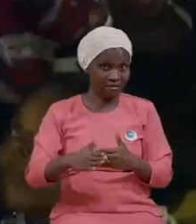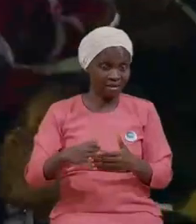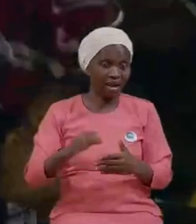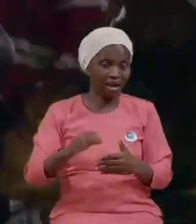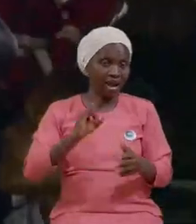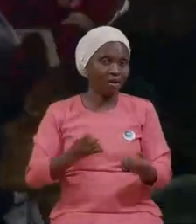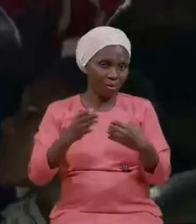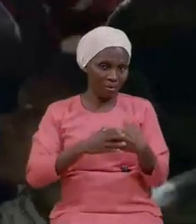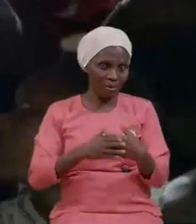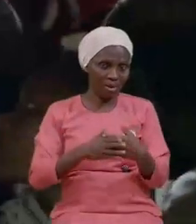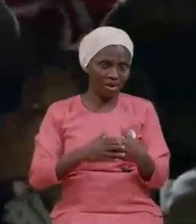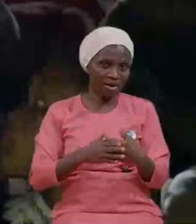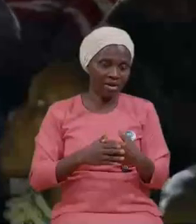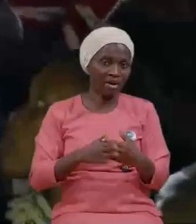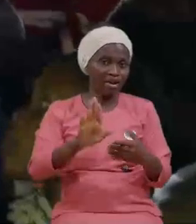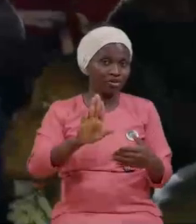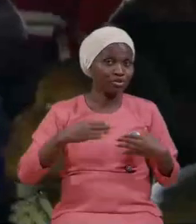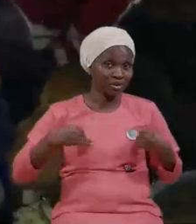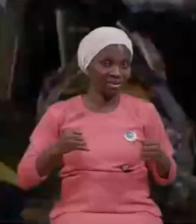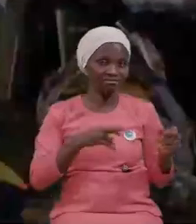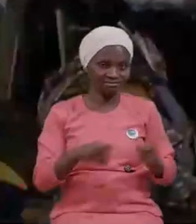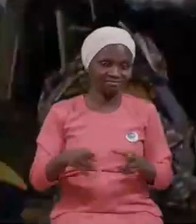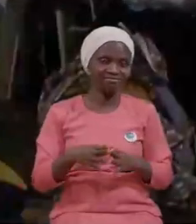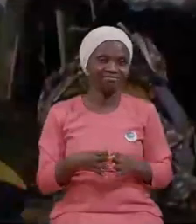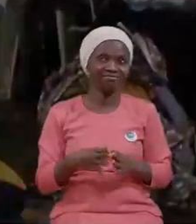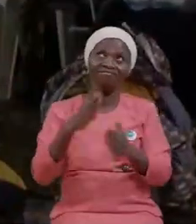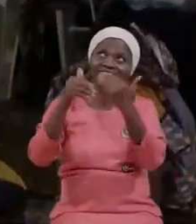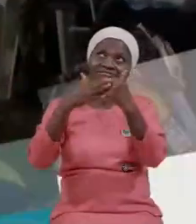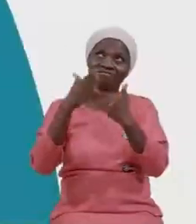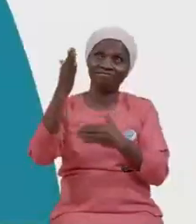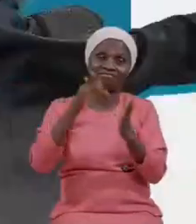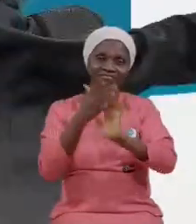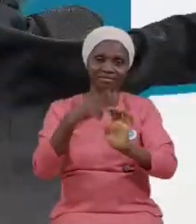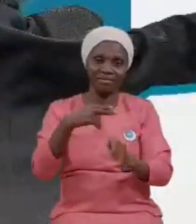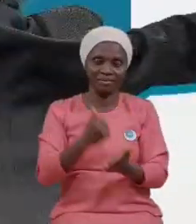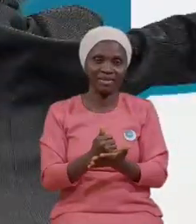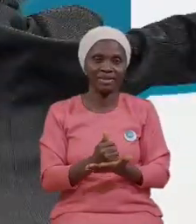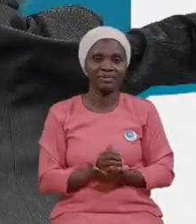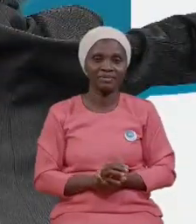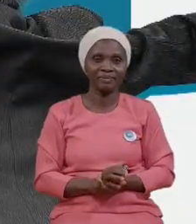Et après cela, je reviendrai. Votre guérison est déjà au ciel.